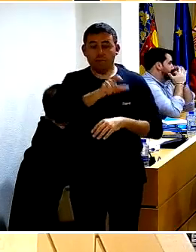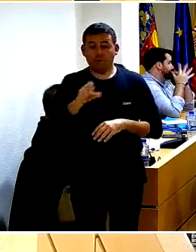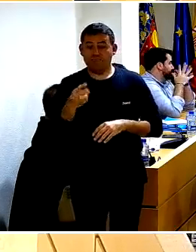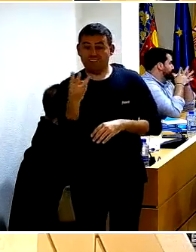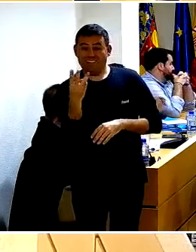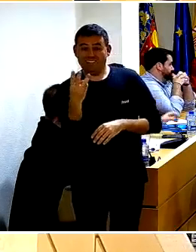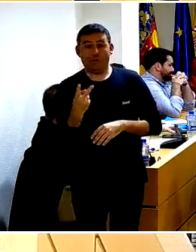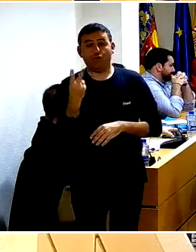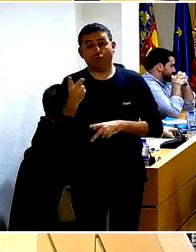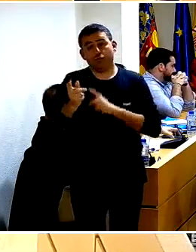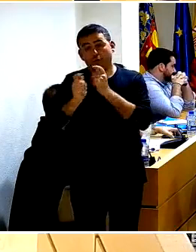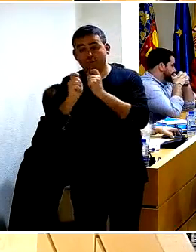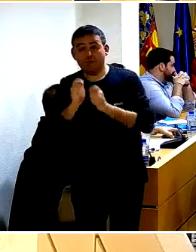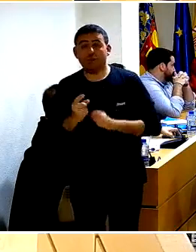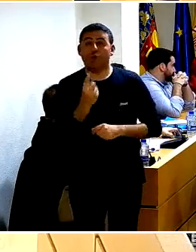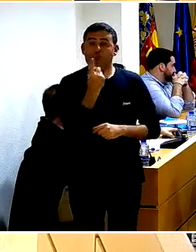secretària d'alcaldia,